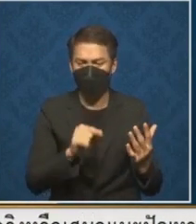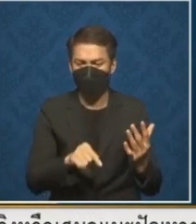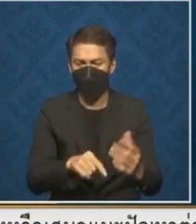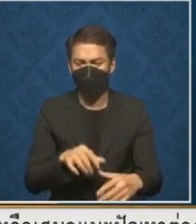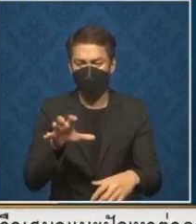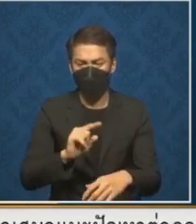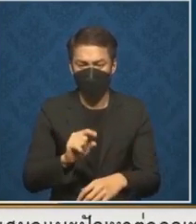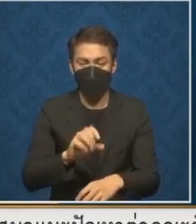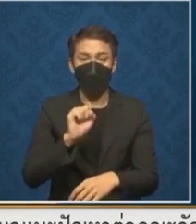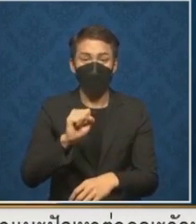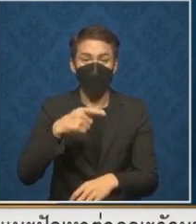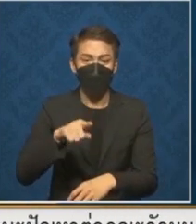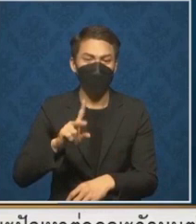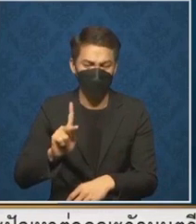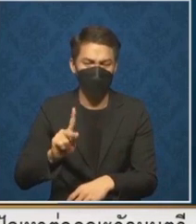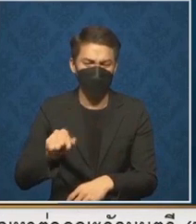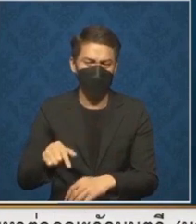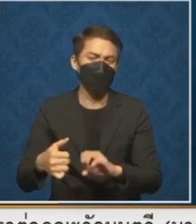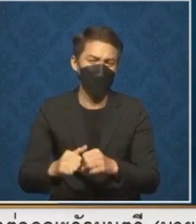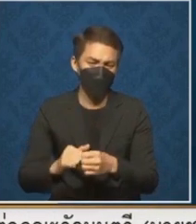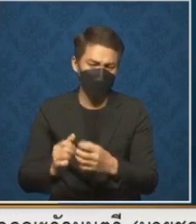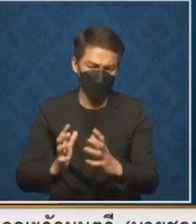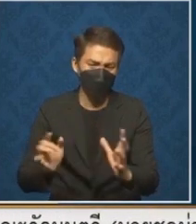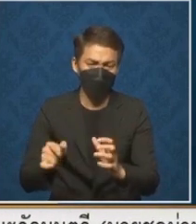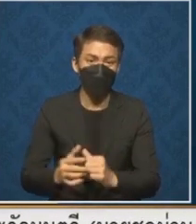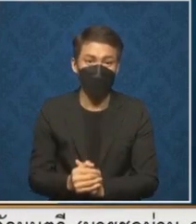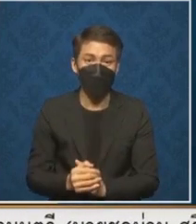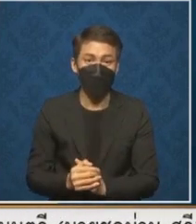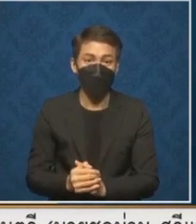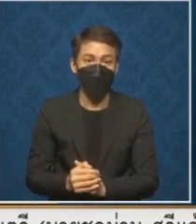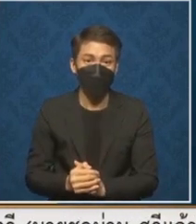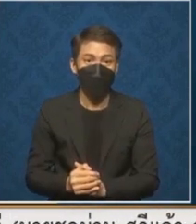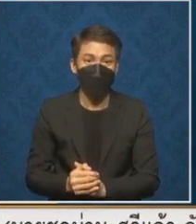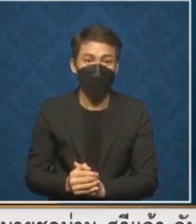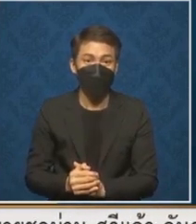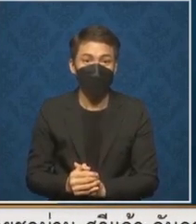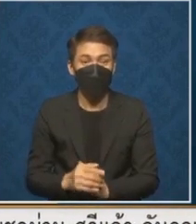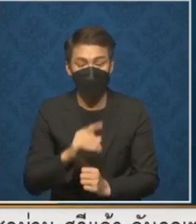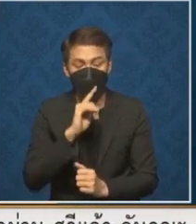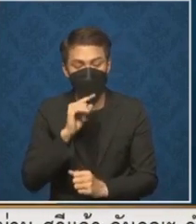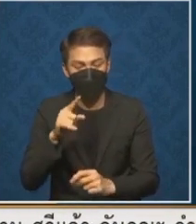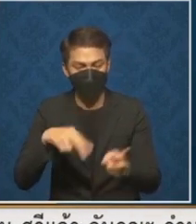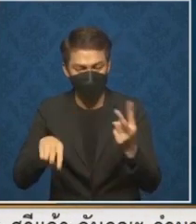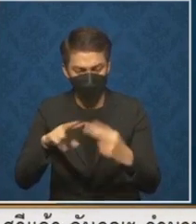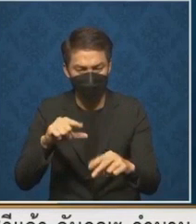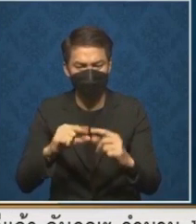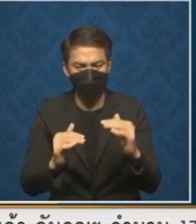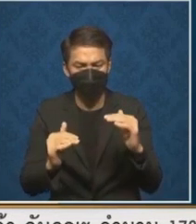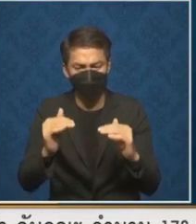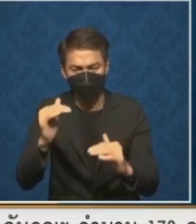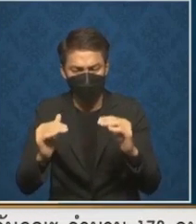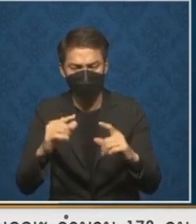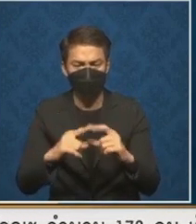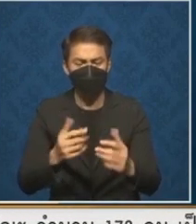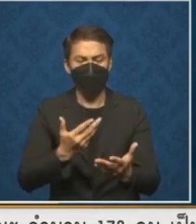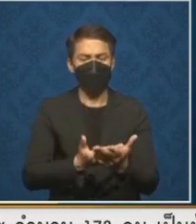แค่สอบประกอแล้สอปกอ ก็มีปัหามากอันนี้คือผมถือว่าถ้าจะไปตรวจฟารมnaiเหมร้ทเป